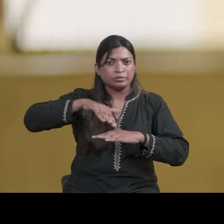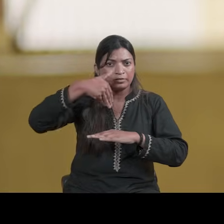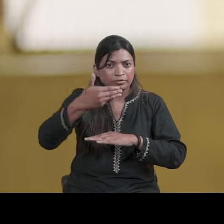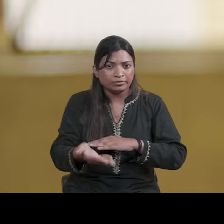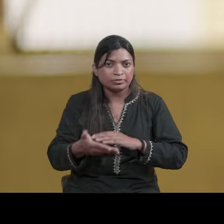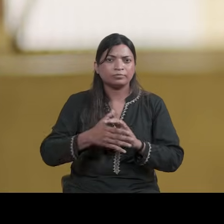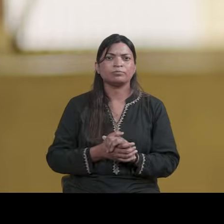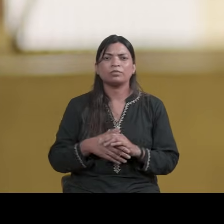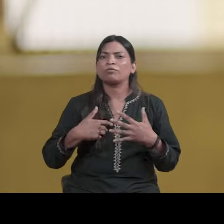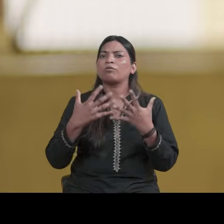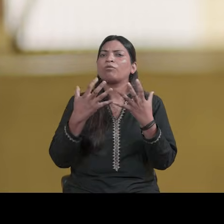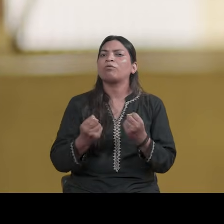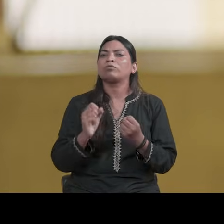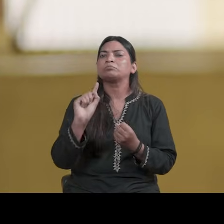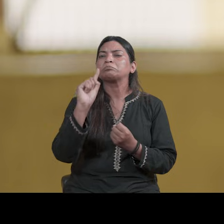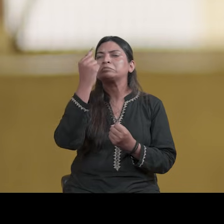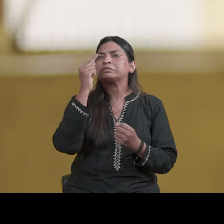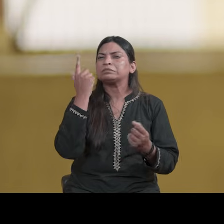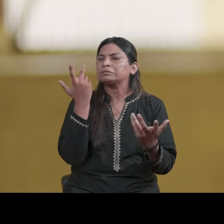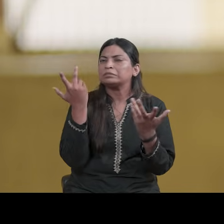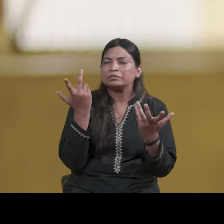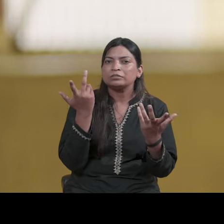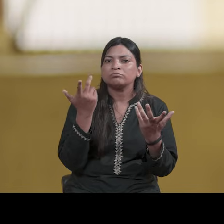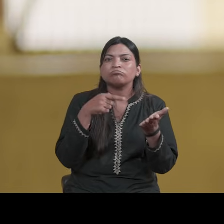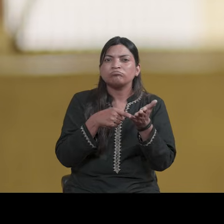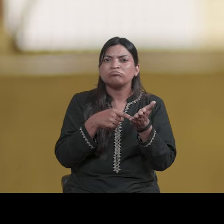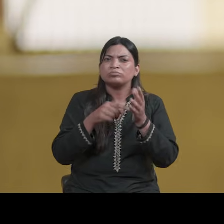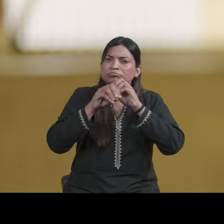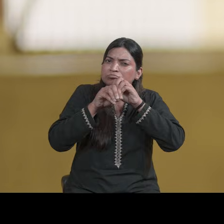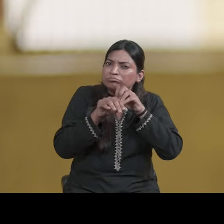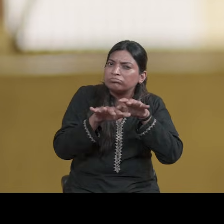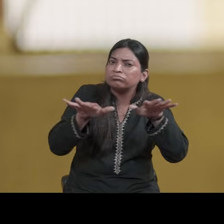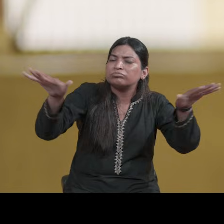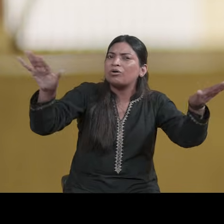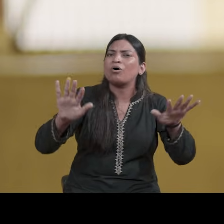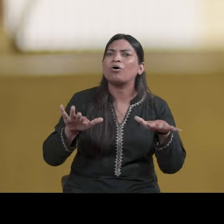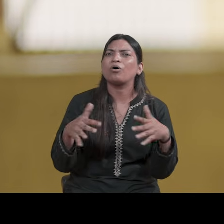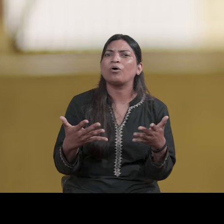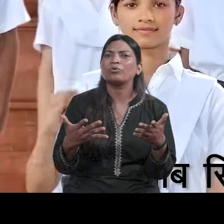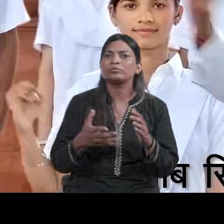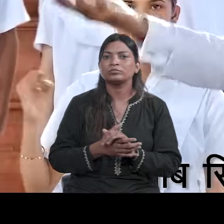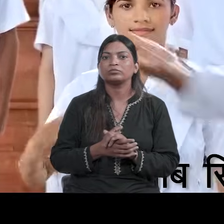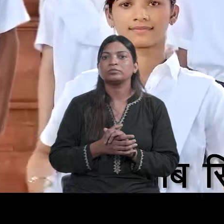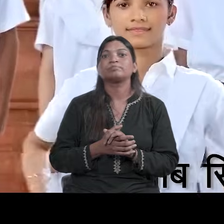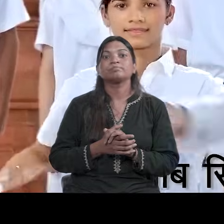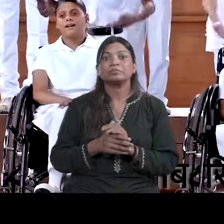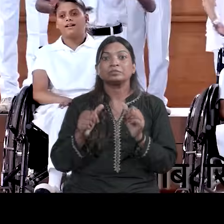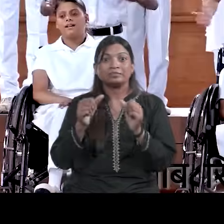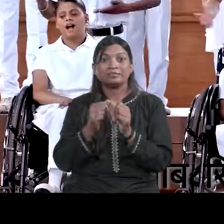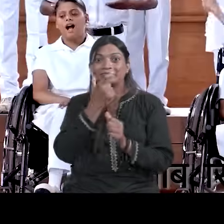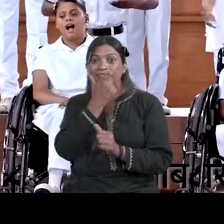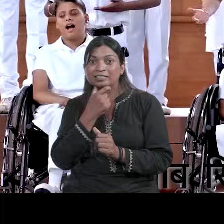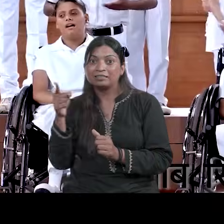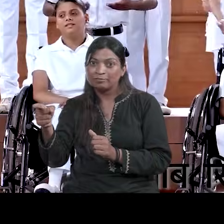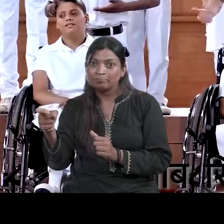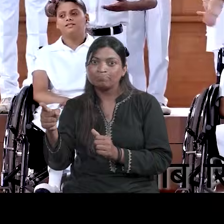बाद सबसे बड़ी बात थी कि उसको हम कैसे आगे बढ़ाएं, लोगों के बीच में कैसे लाएं। तो अमिताभ बच्चन जी ने भी